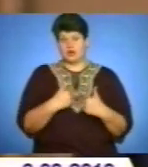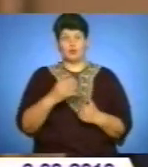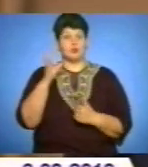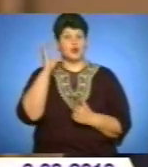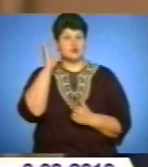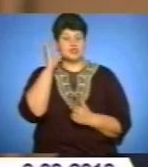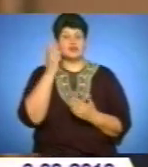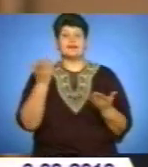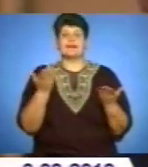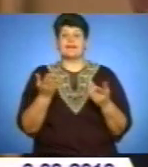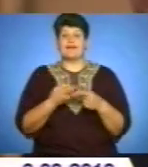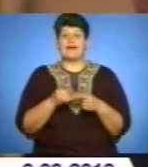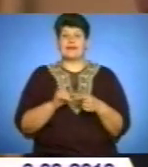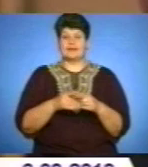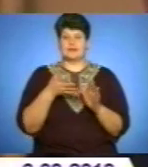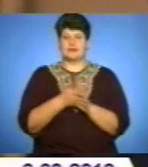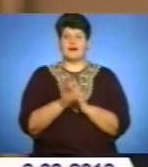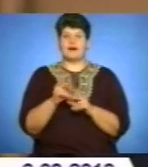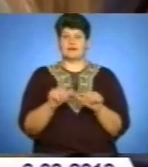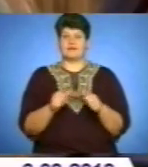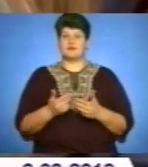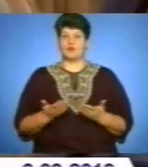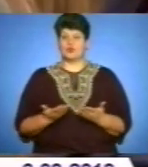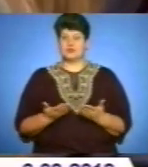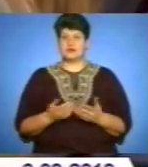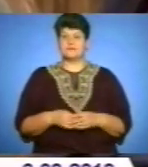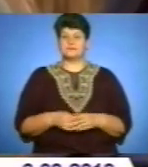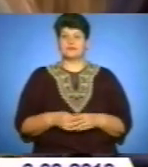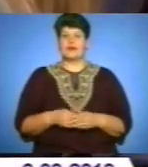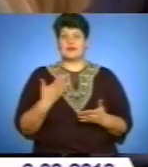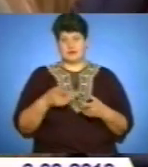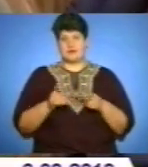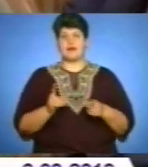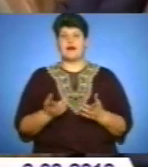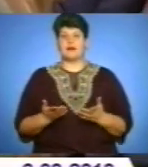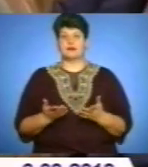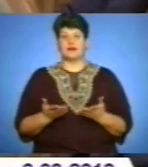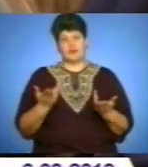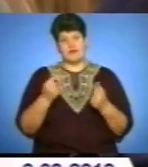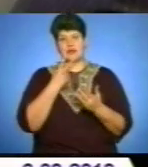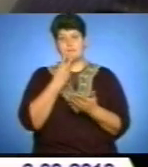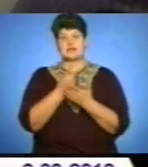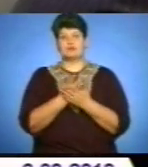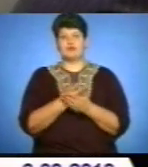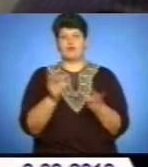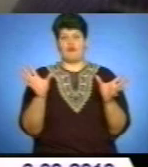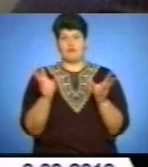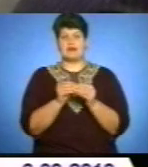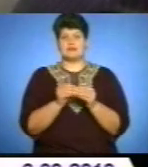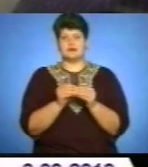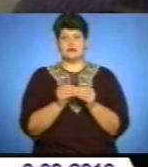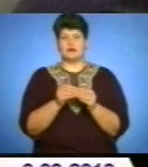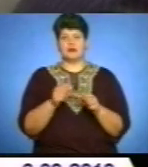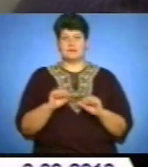услышать, где эти затраты, как они формируются, если это реально. Давайте посмотрим вместе и постараемся эти